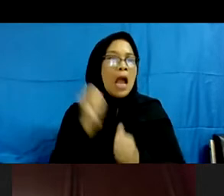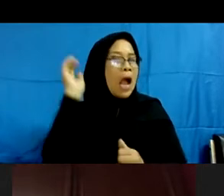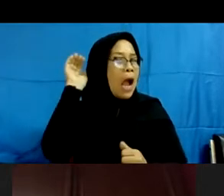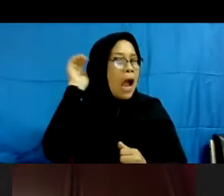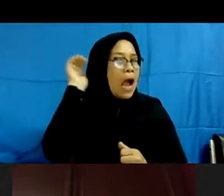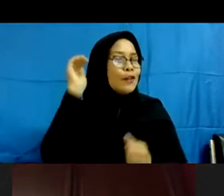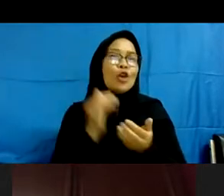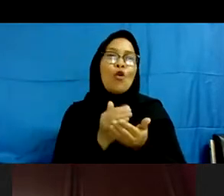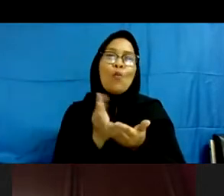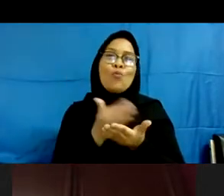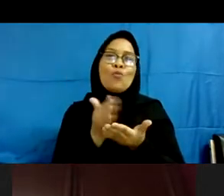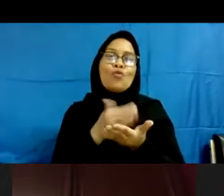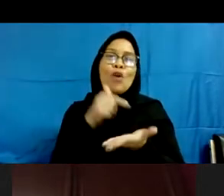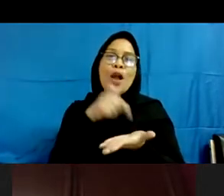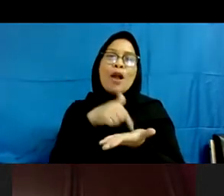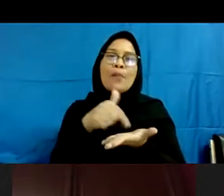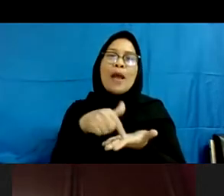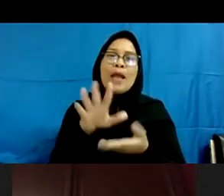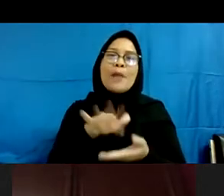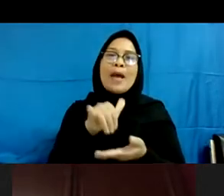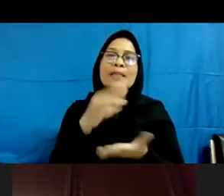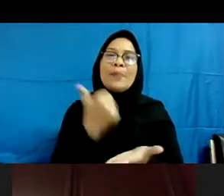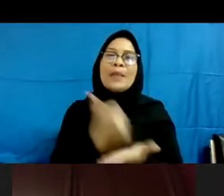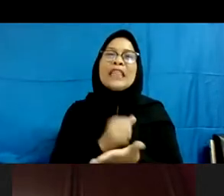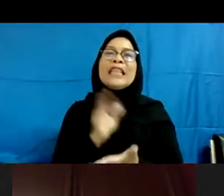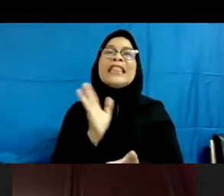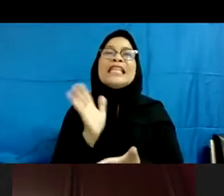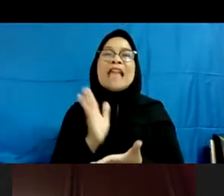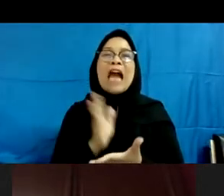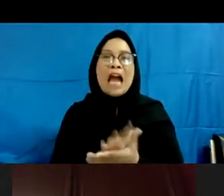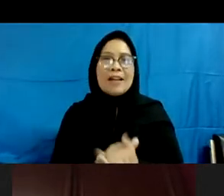Braille masih penting kah atau urgent kah?